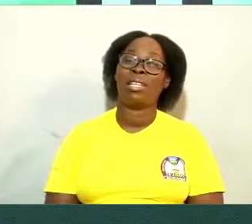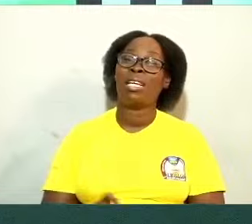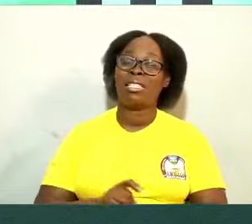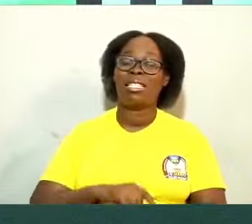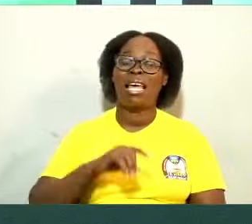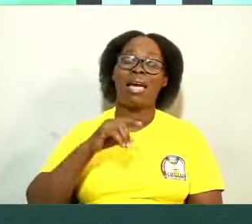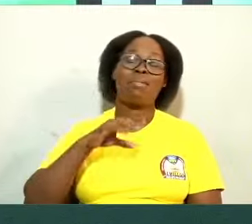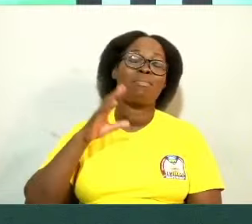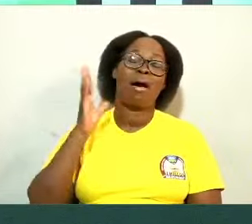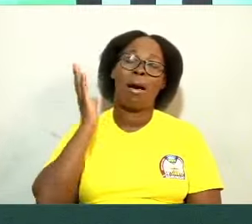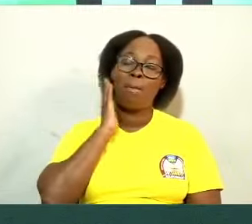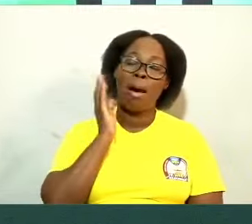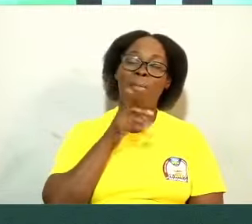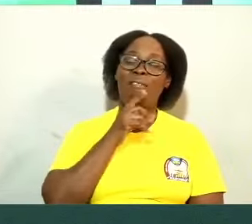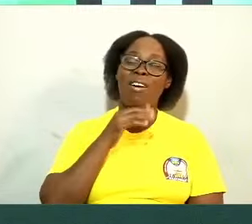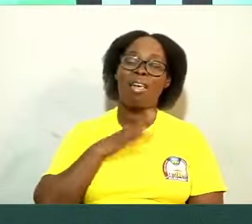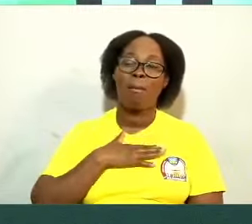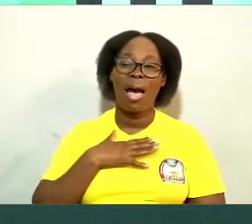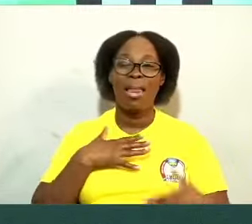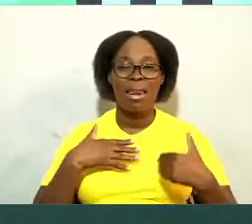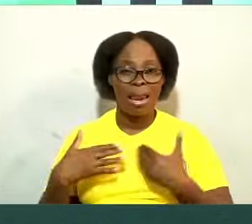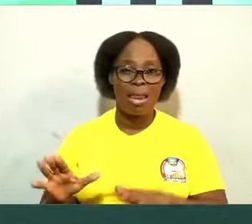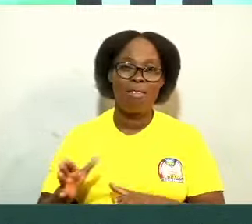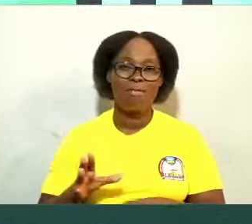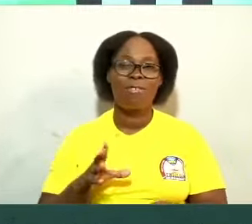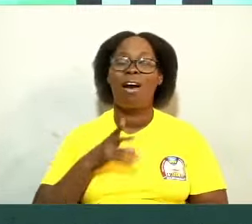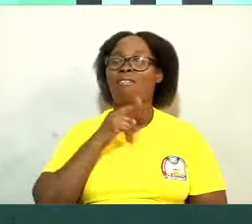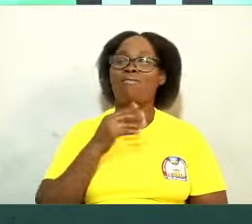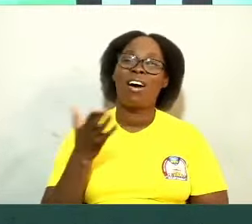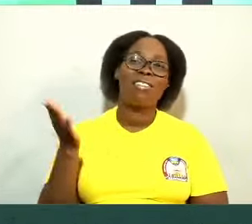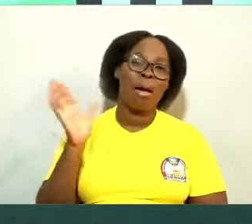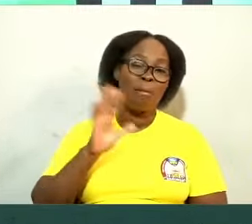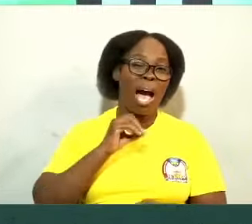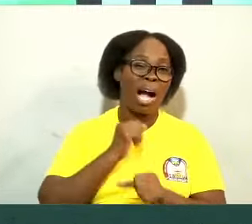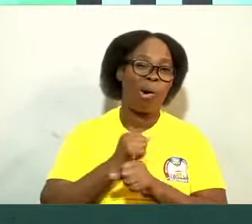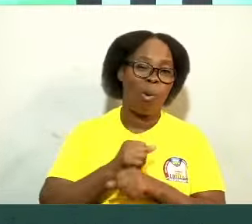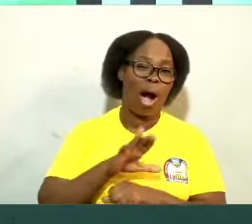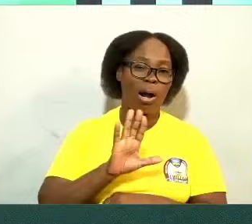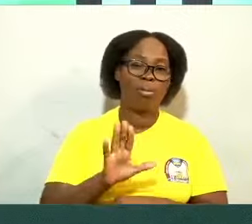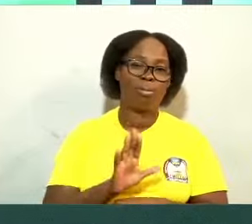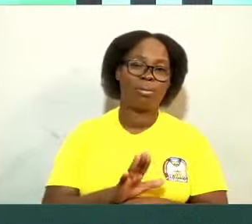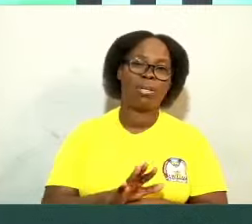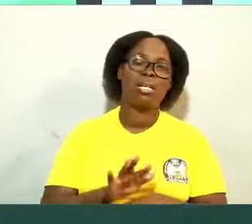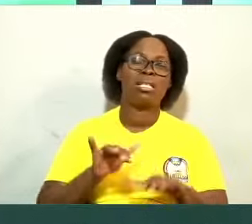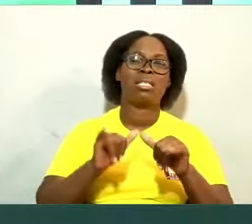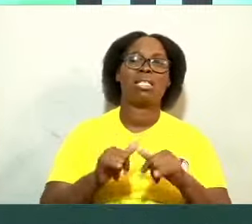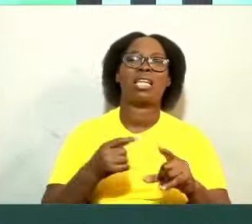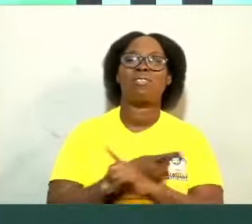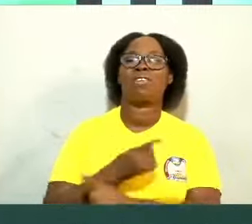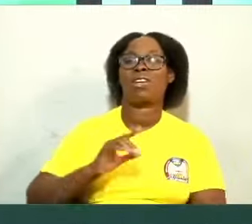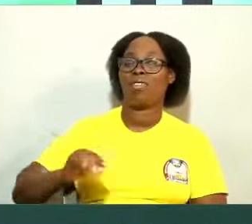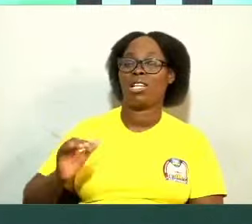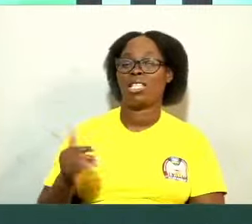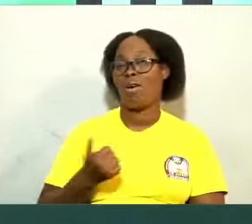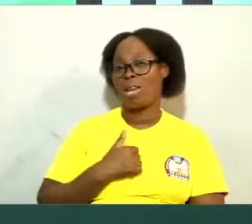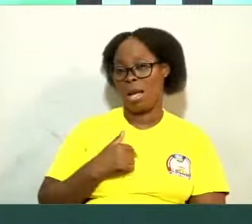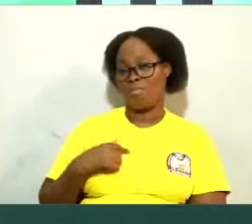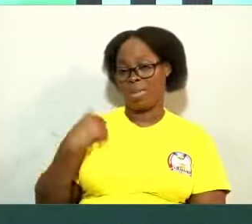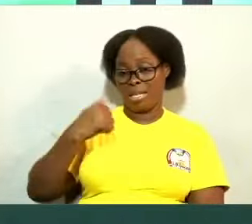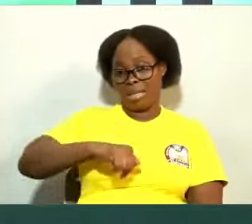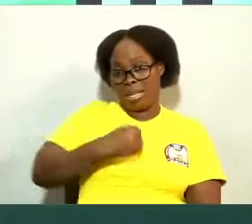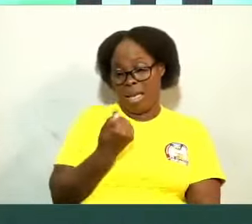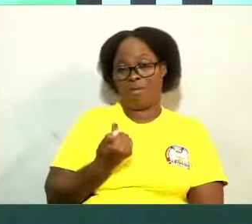Alipotoka tu baba na mama wakaondoka, baba akarudi kwenye kazi yake. Alikuwa anakaa mji tofauti na mama. Mimi huku nyuma,